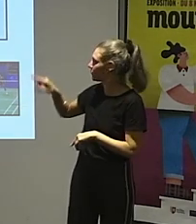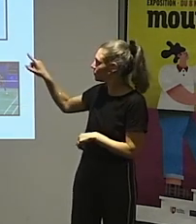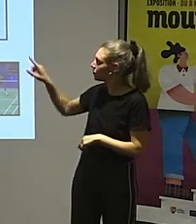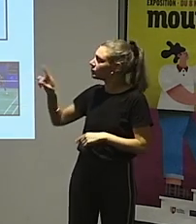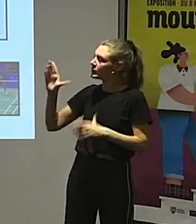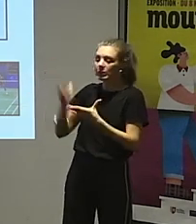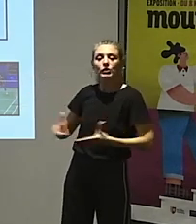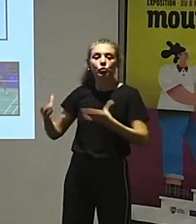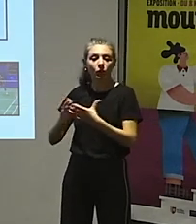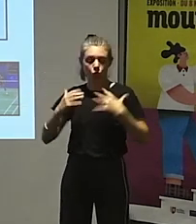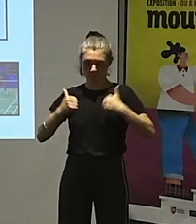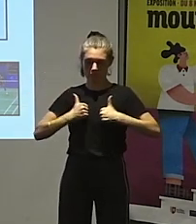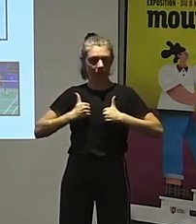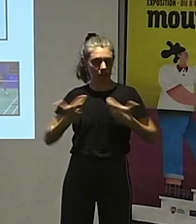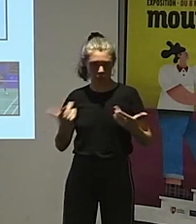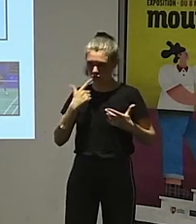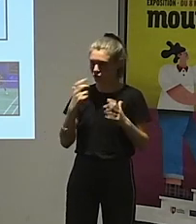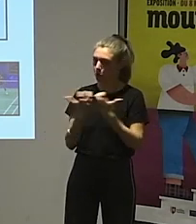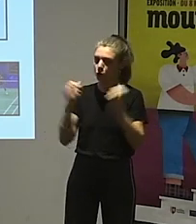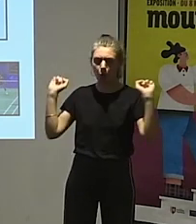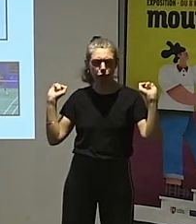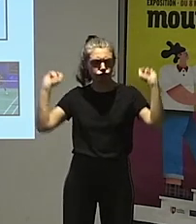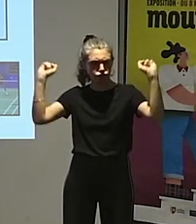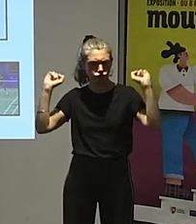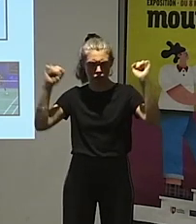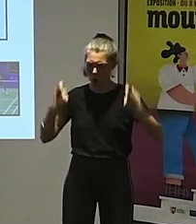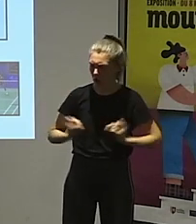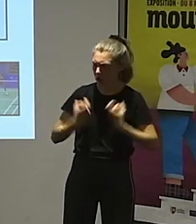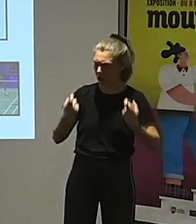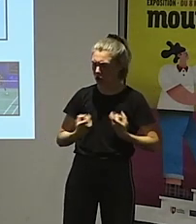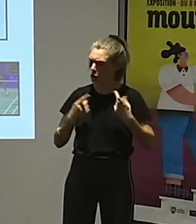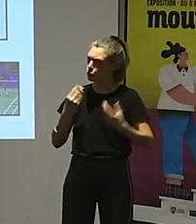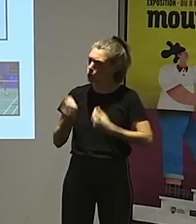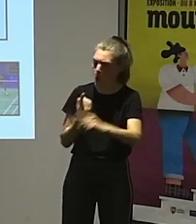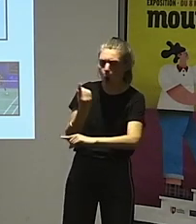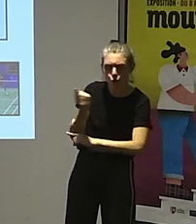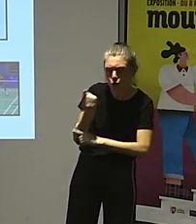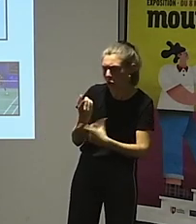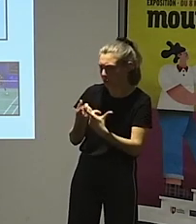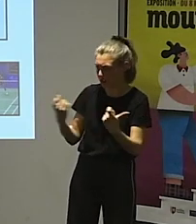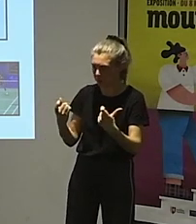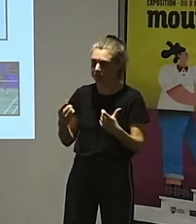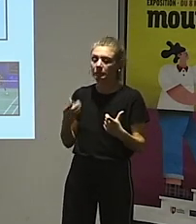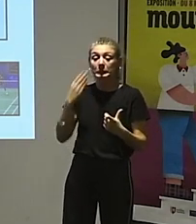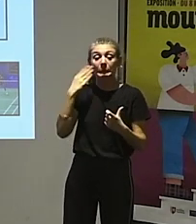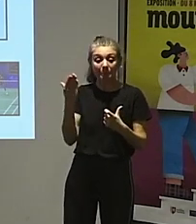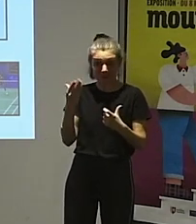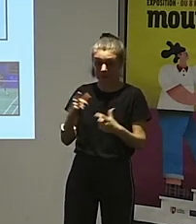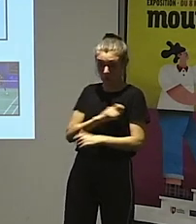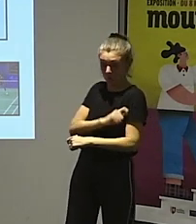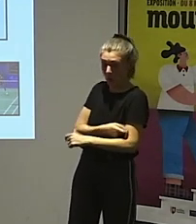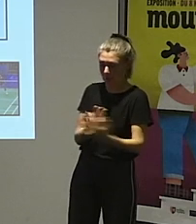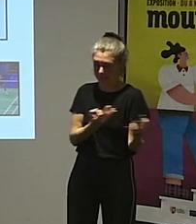c'est l'entraînement physique, faire du renforcement musculaire notamment, faire des exercices d'endurance. Le fait d'en faire régulièrement, ça améliore